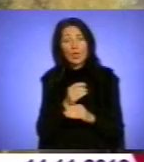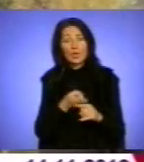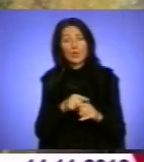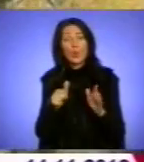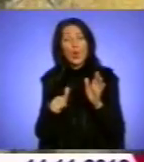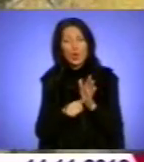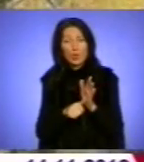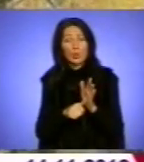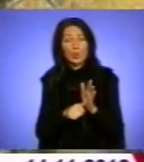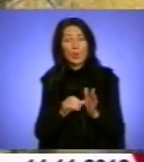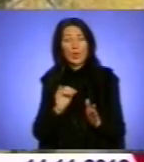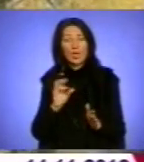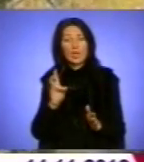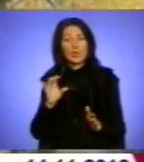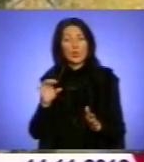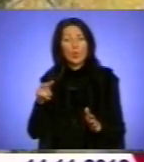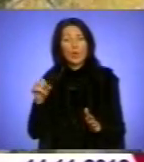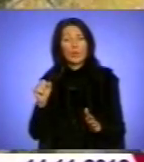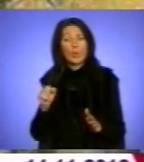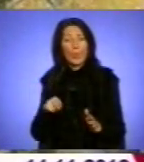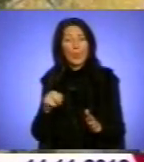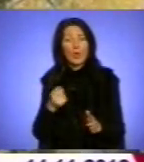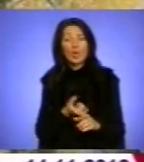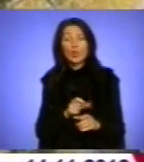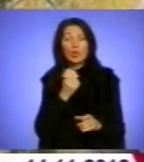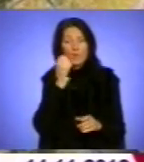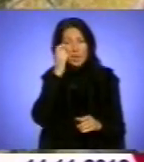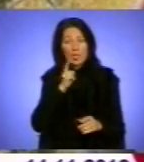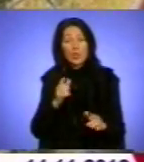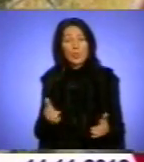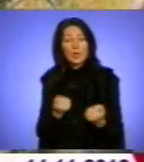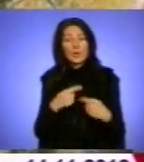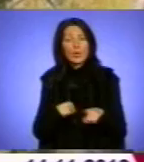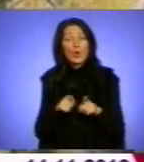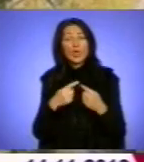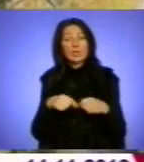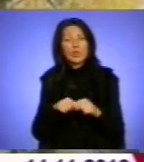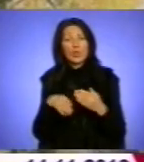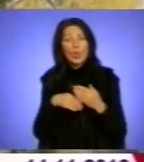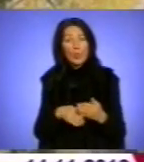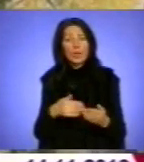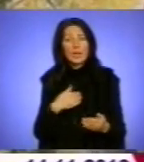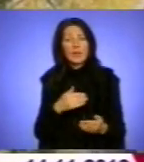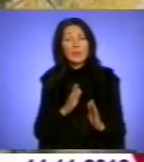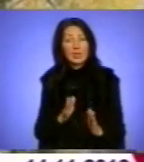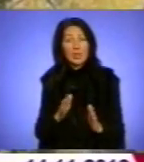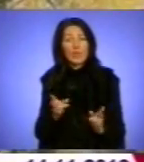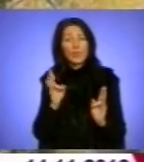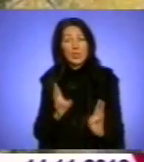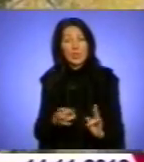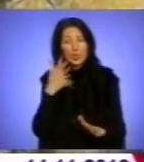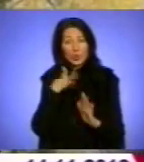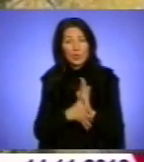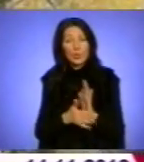інсулінову помпу. Я дуже вдячна, що підтримали таку організацію і що допомогли нам, не лишили в біді, зрозуміли